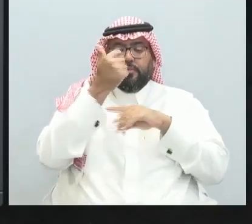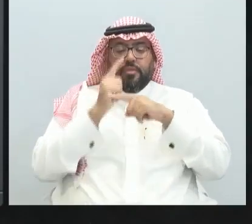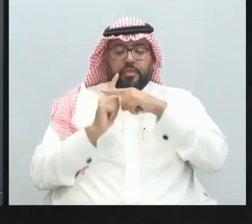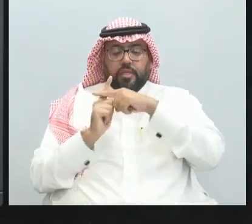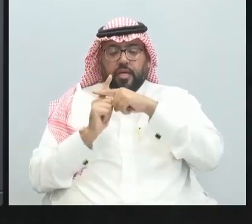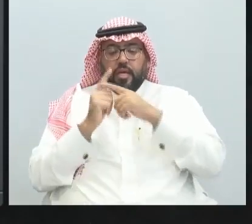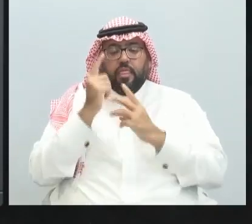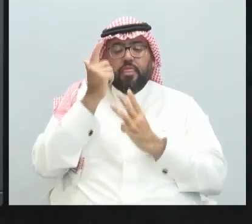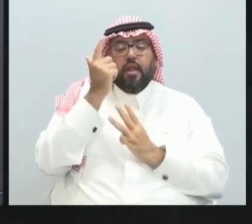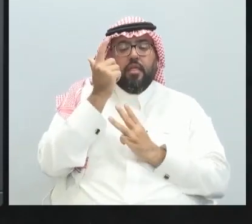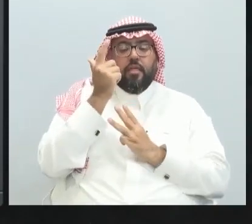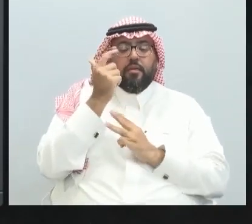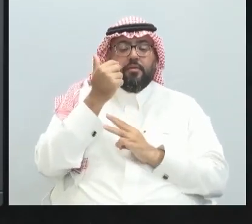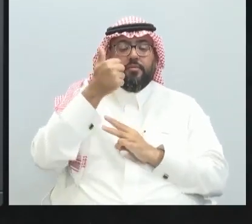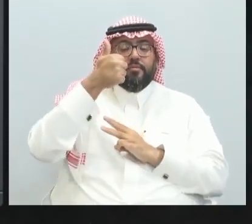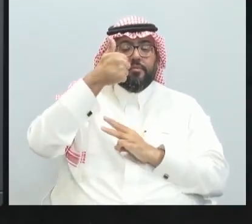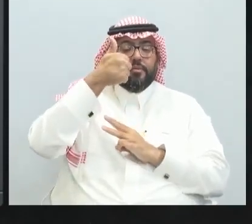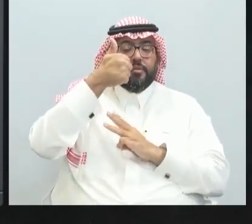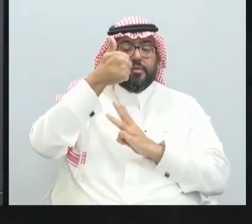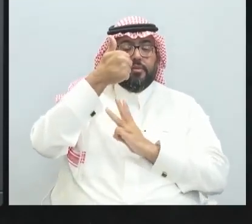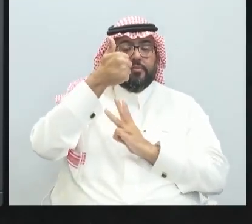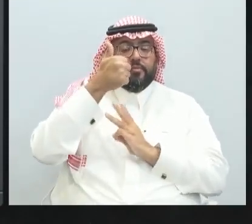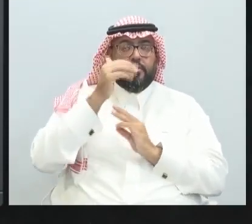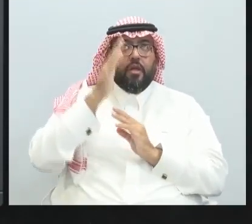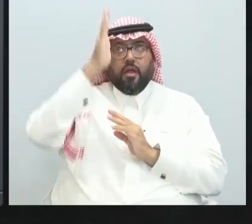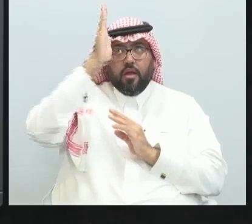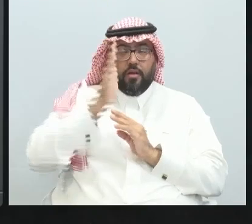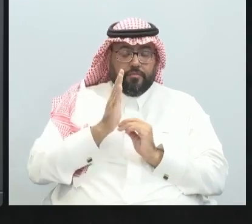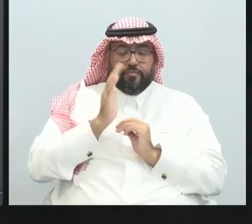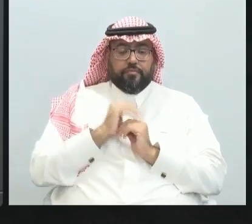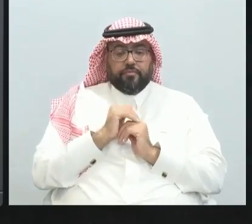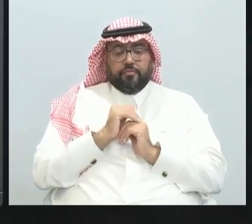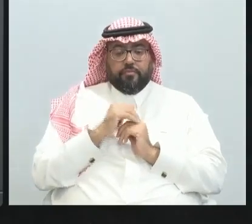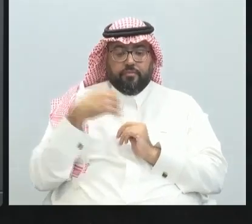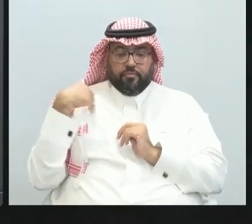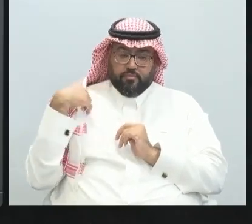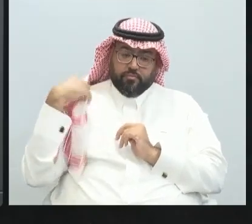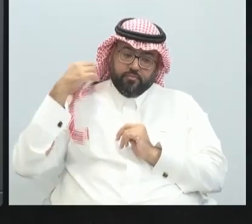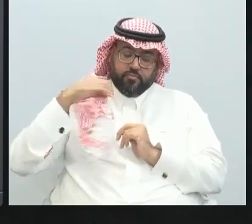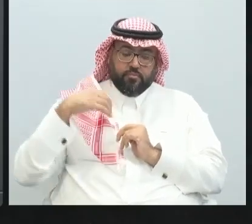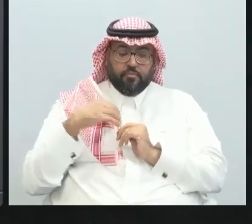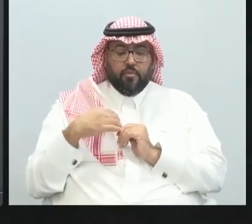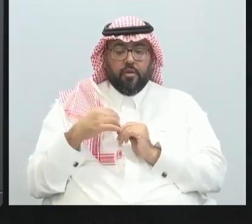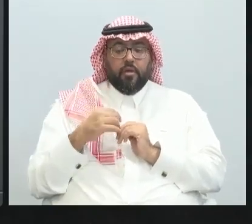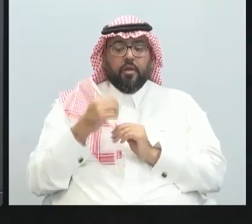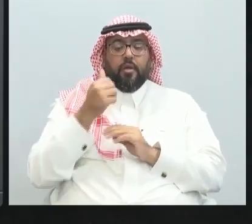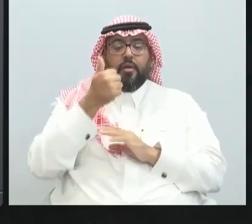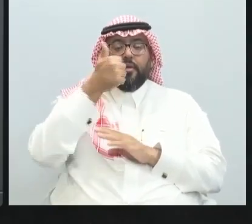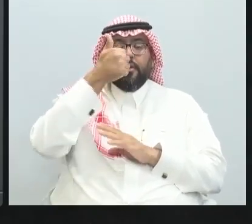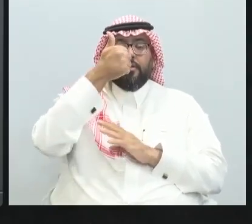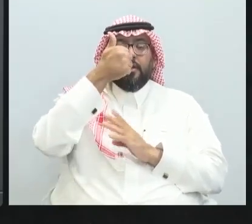كم تساوي نلاحظ هنا جمع راسي ام افقي احسنتم جمع راسي اذا سته